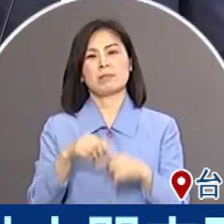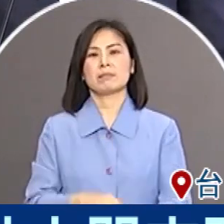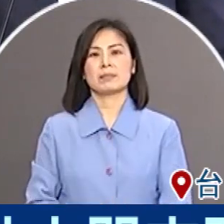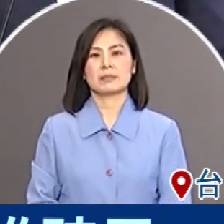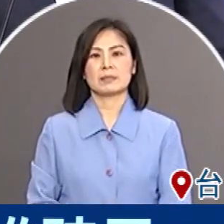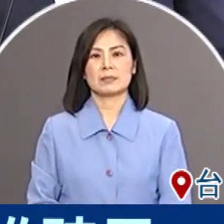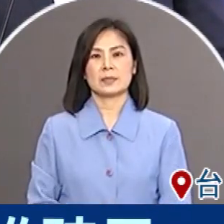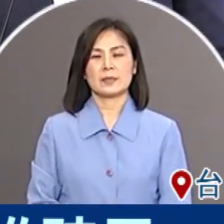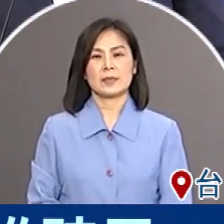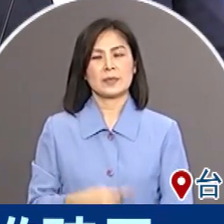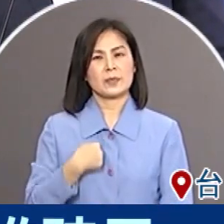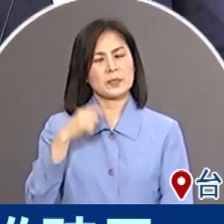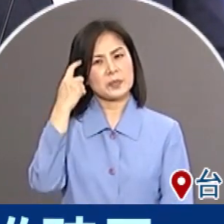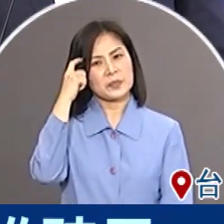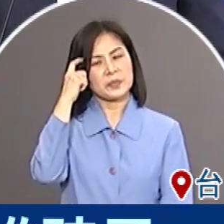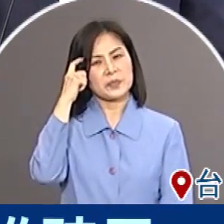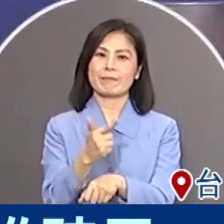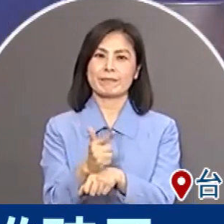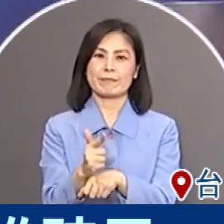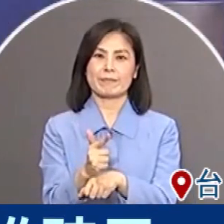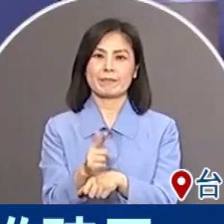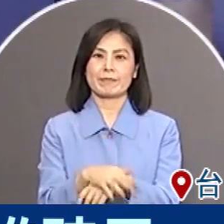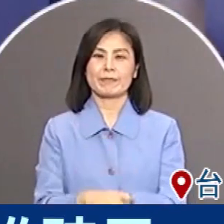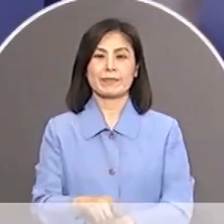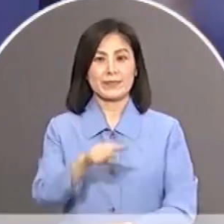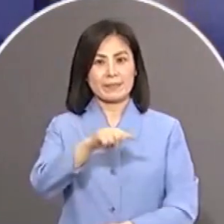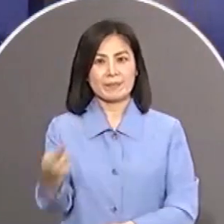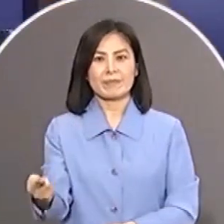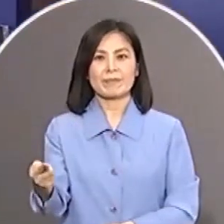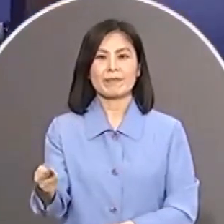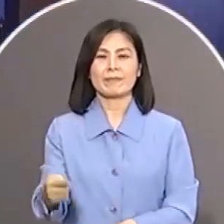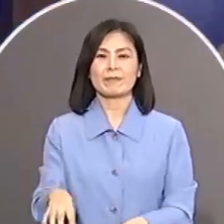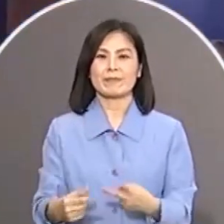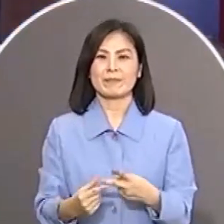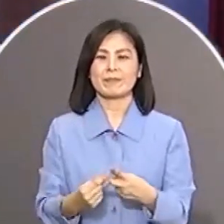见就是要抓住支持者目光。三立新闻刘家伟、陈豪台北报道。